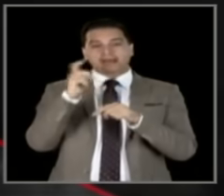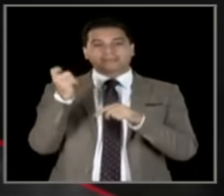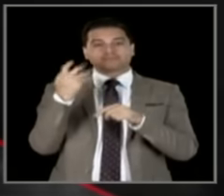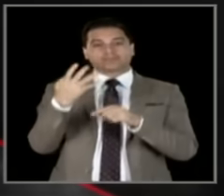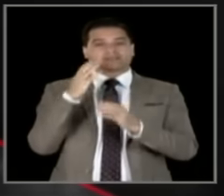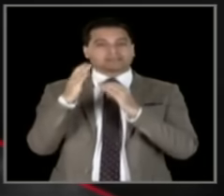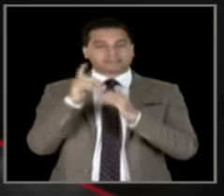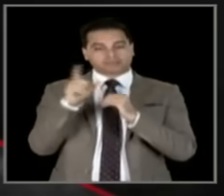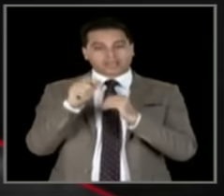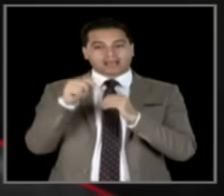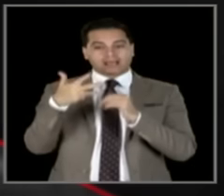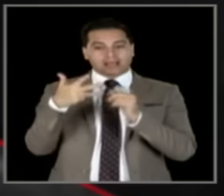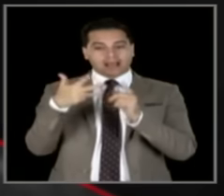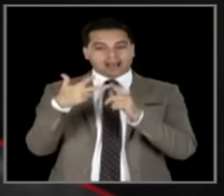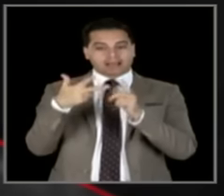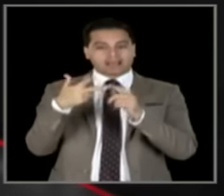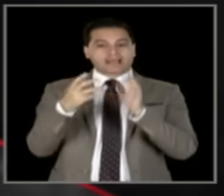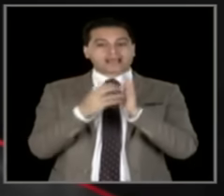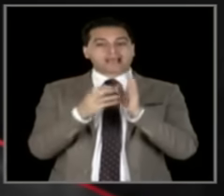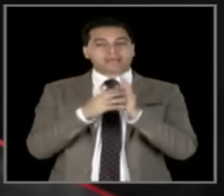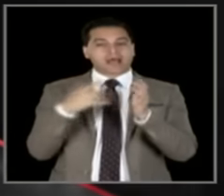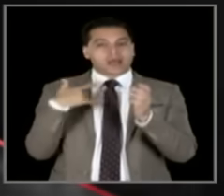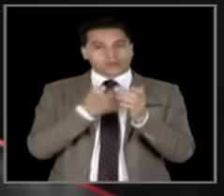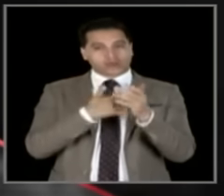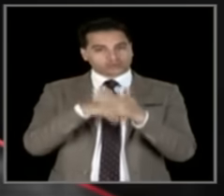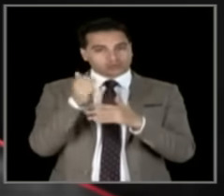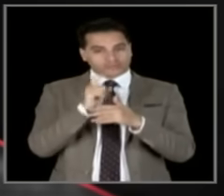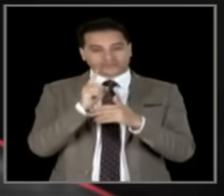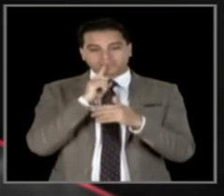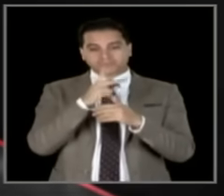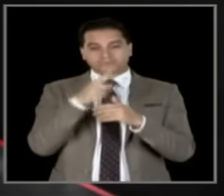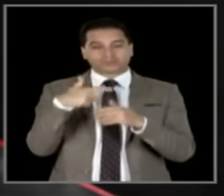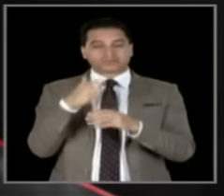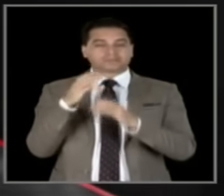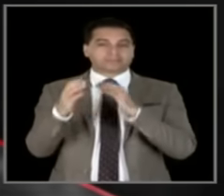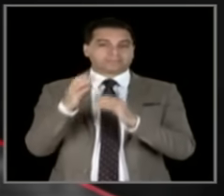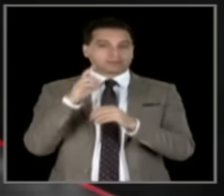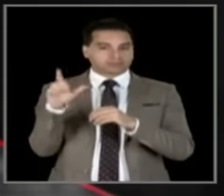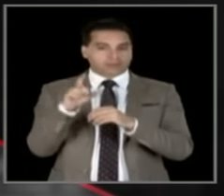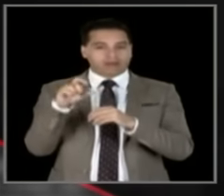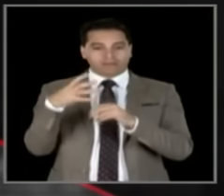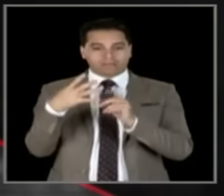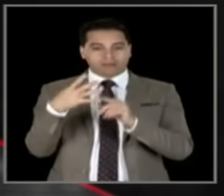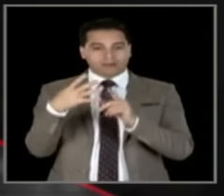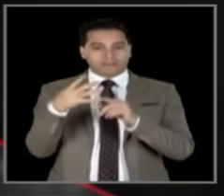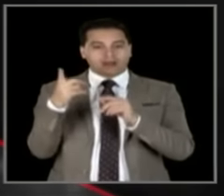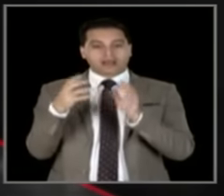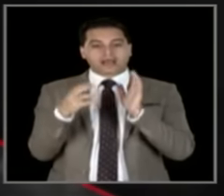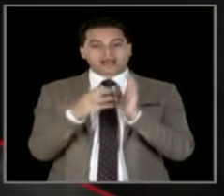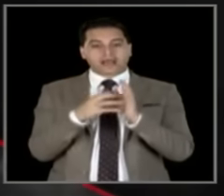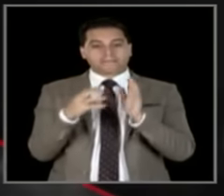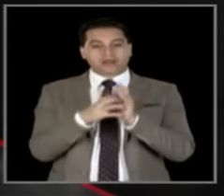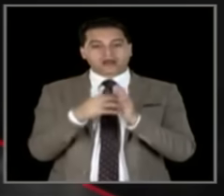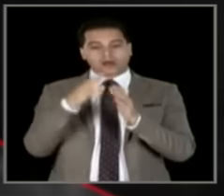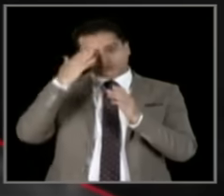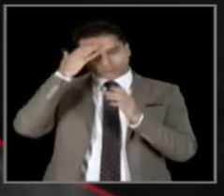صحيحة. في المركز الثالث جامعة حلوان مفيش نقاط و260 نقطة إجابات صحيحة. في المركز الرابع